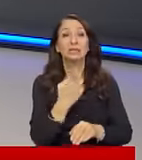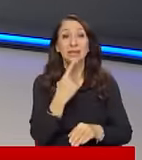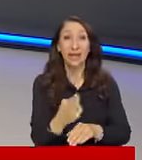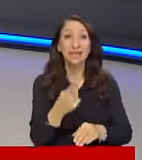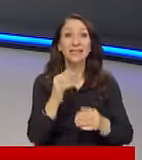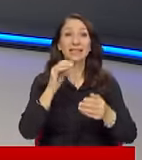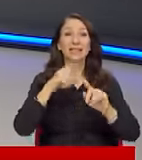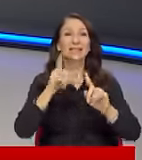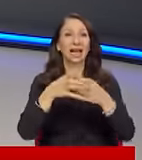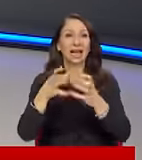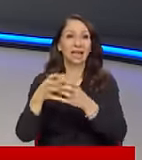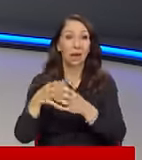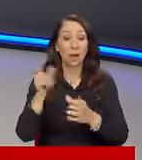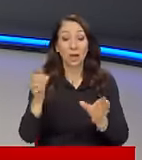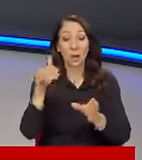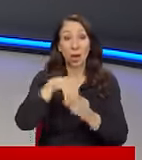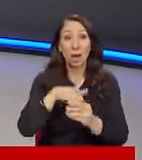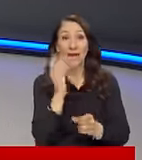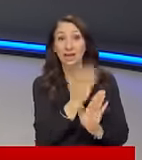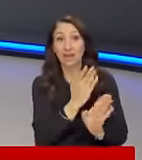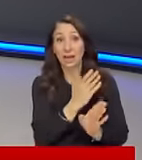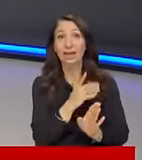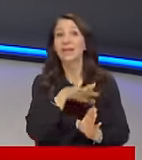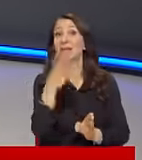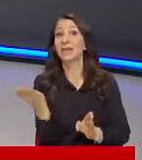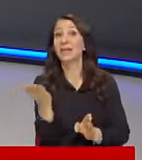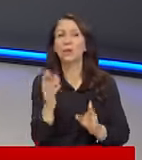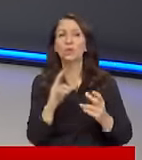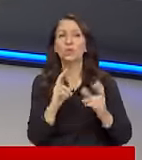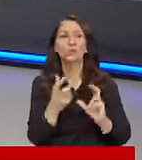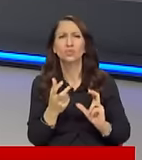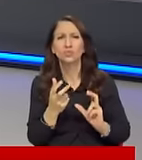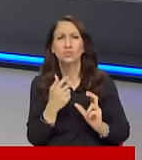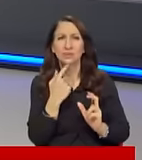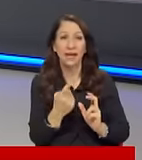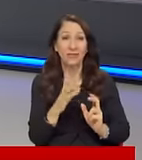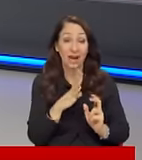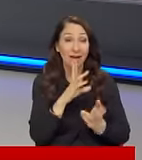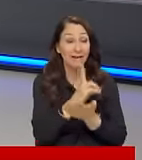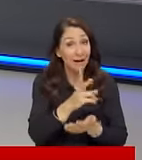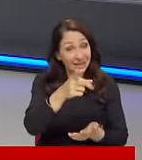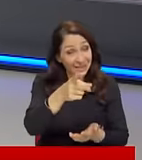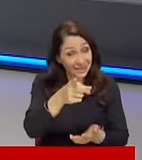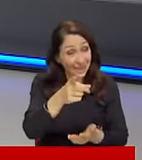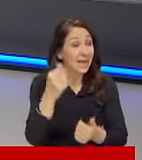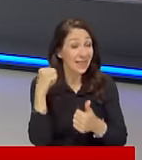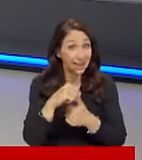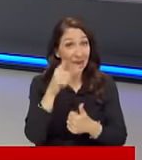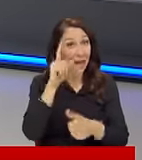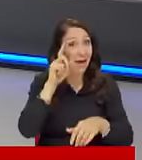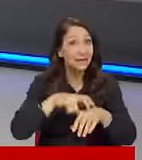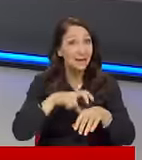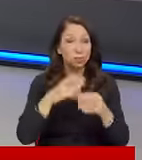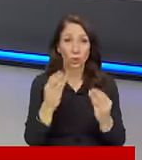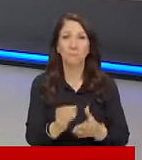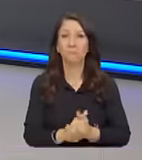diyen tarikatlar. Onlar sandık başına gidecek, diğer tarafta küskünüz diyenler. Karar sizin efendim, bir kez daha